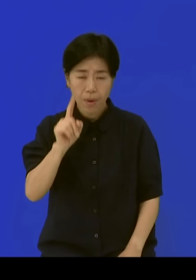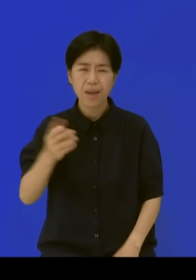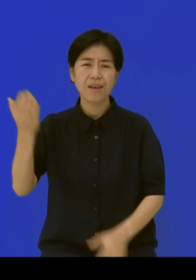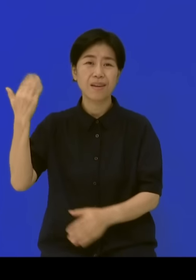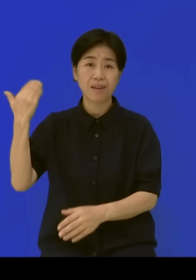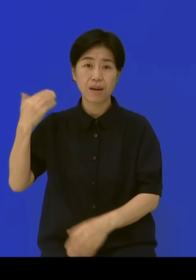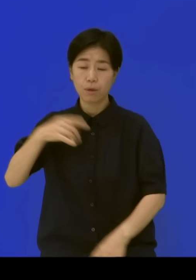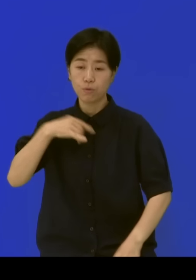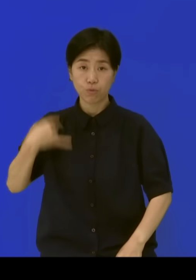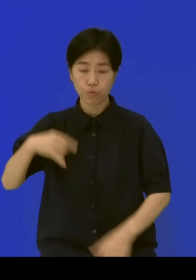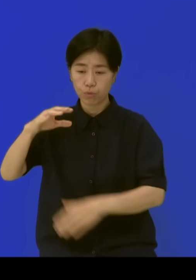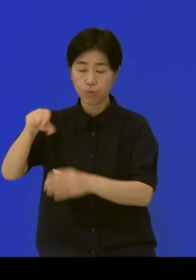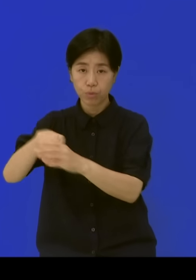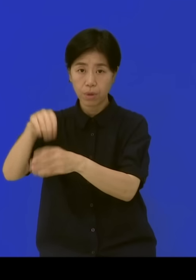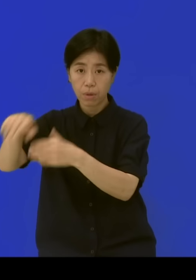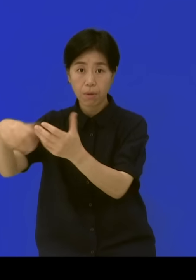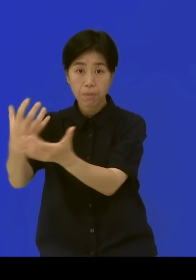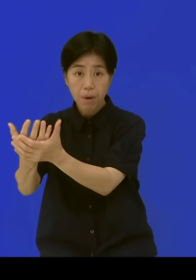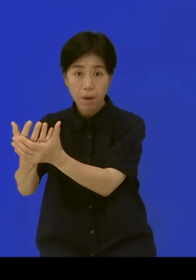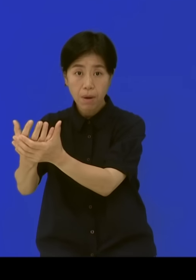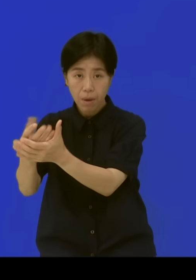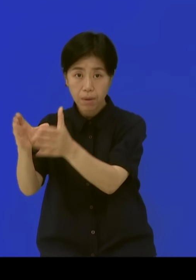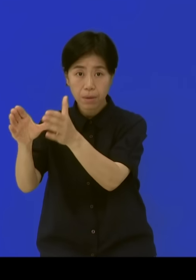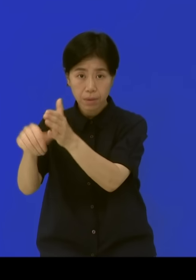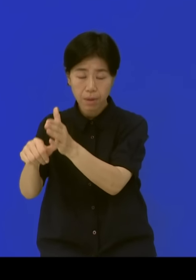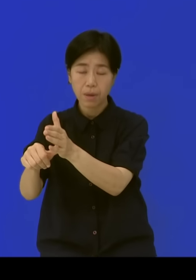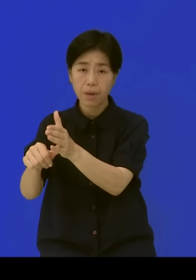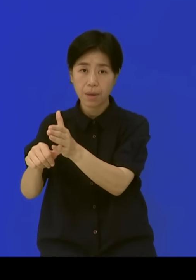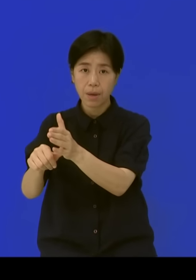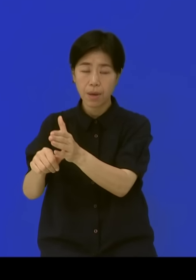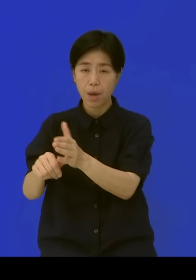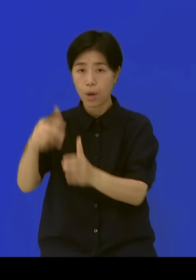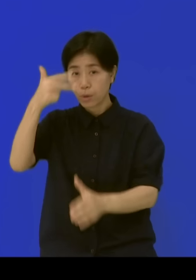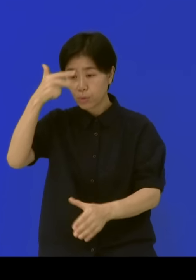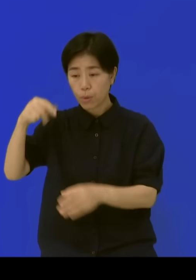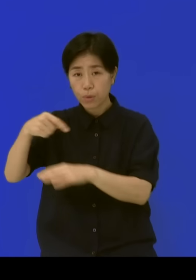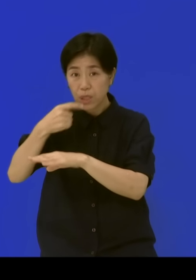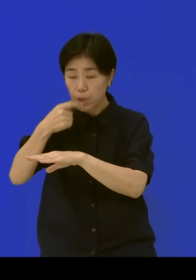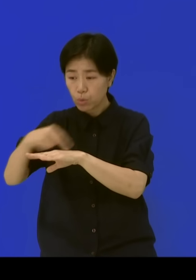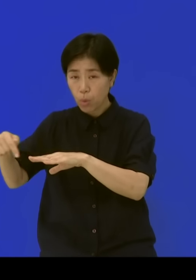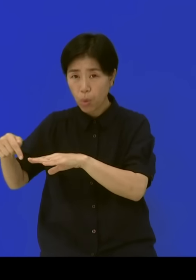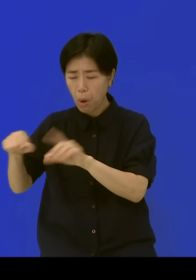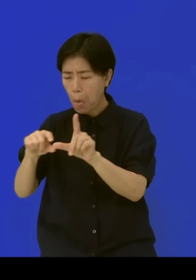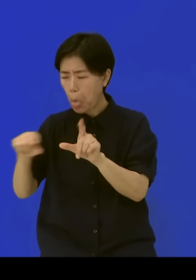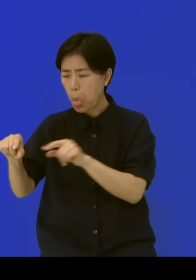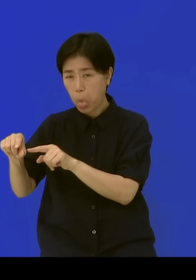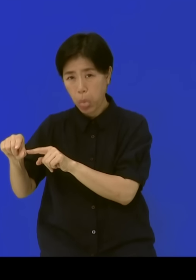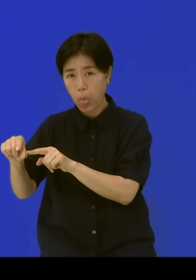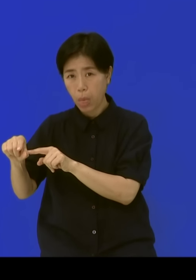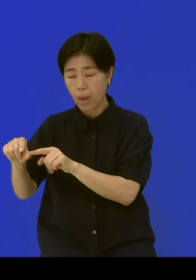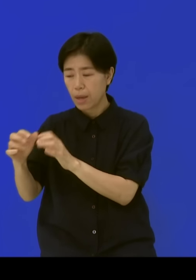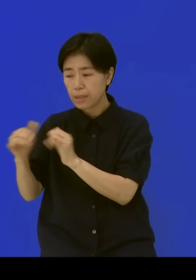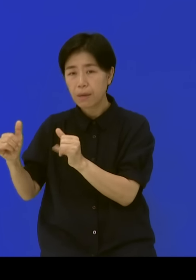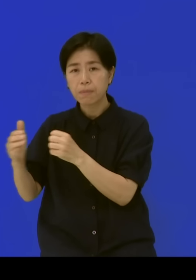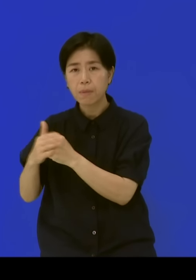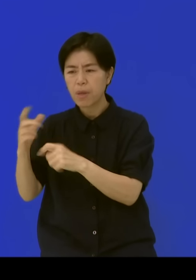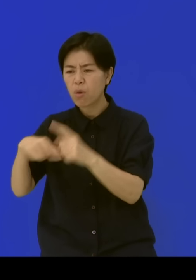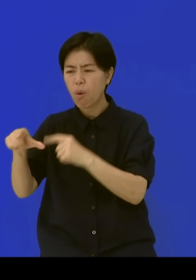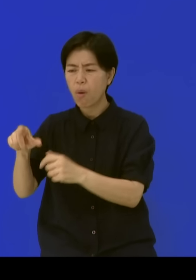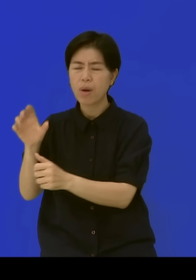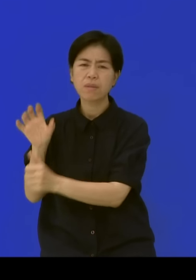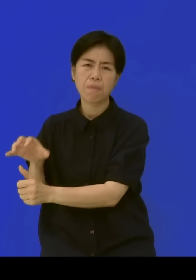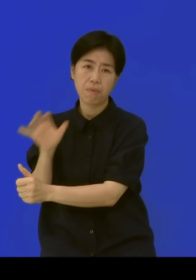아니에요. 네. 그리고 소수민족이라서 조금 더 차별받았다는 기록도 있죠. 예. 근데 그분들이 그때 20대, 30대였던